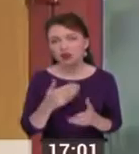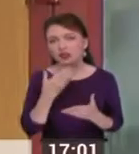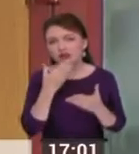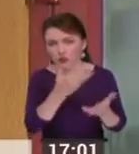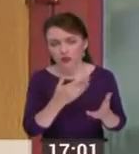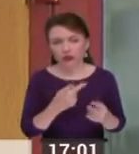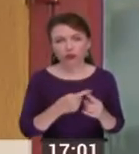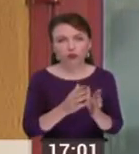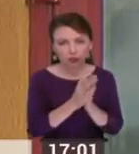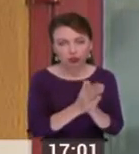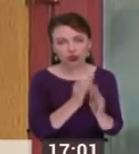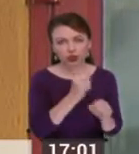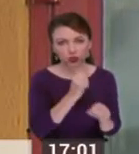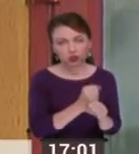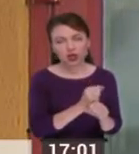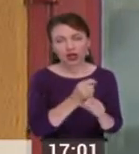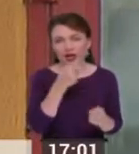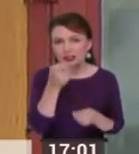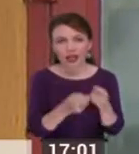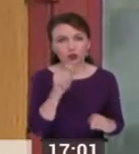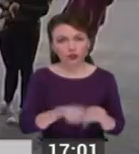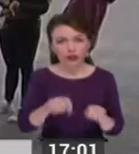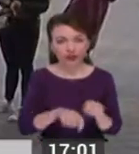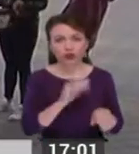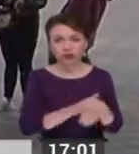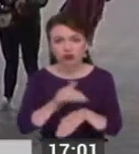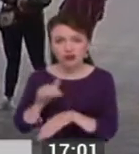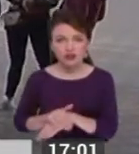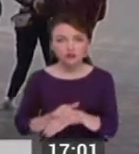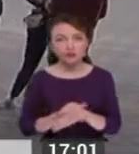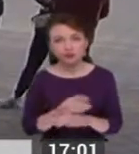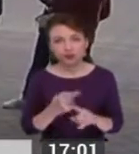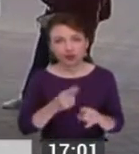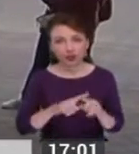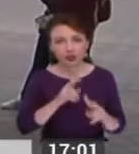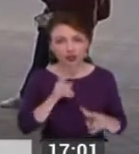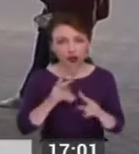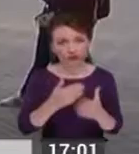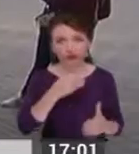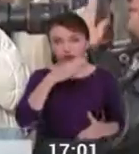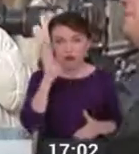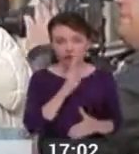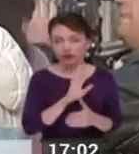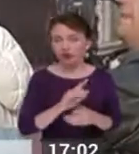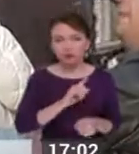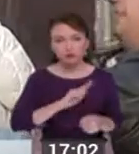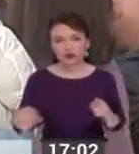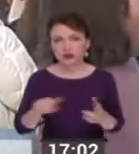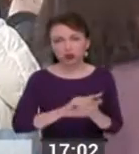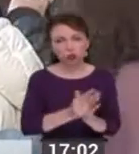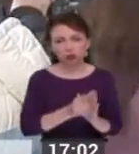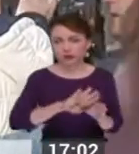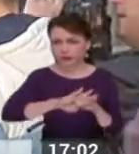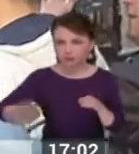із Держспоживслужбою ретельну перевірку фактів, викладених у скаргах батьків, а також негайно відсторонити компанію